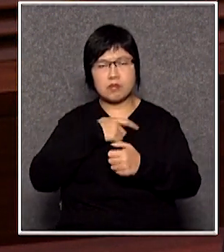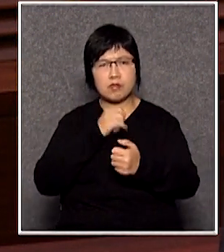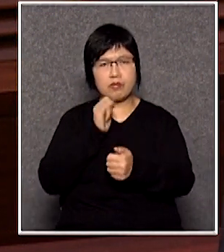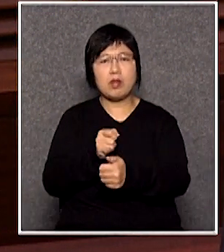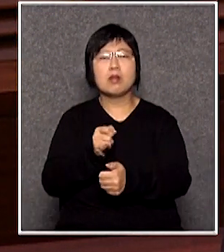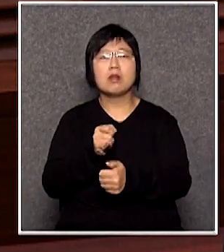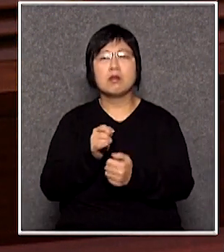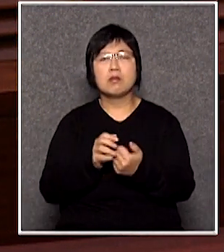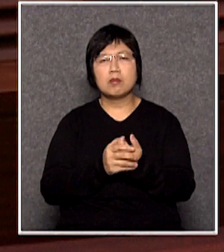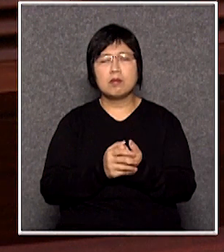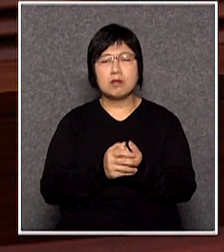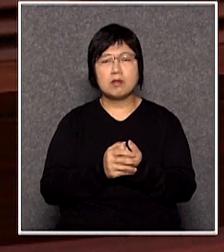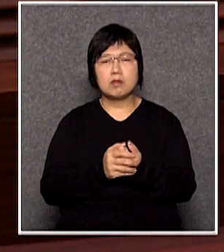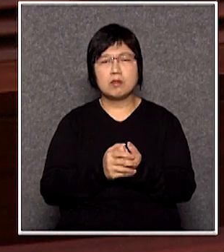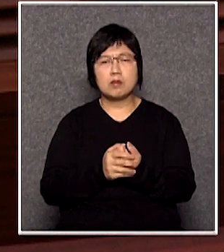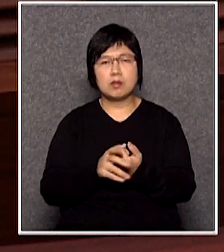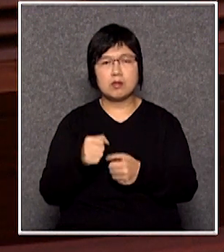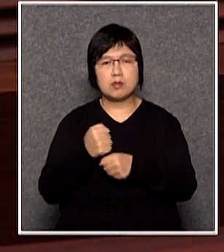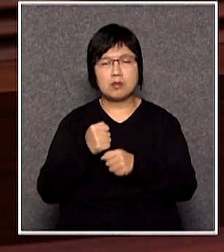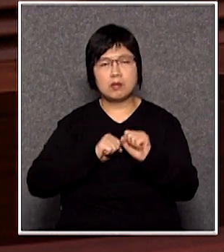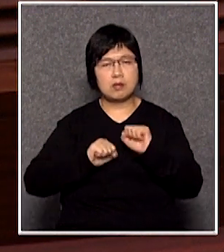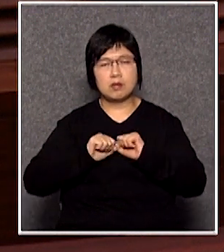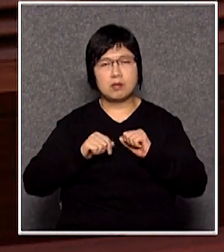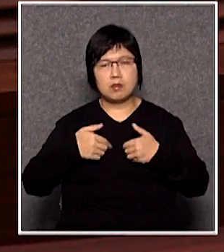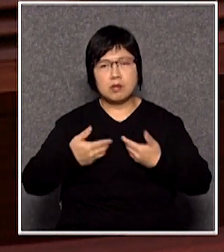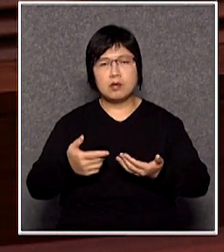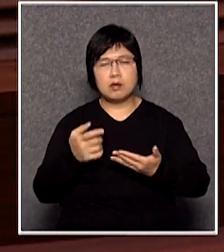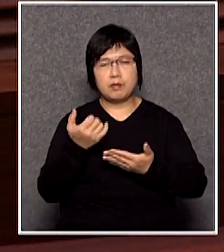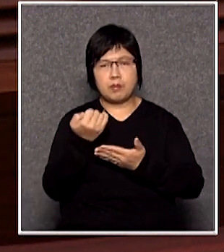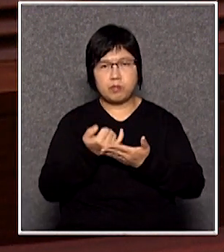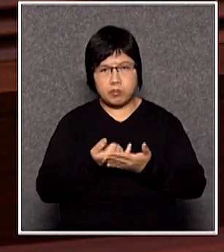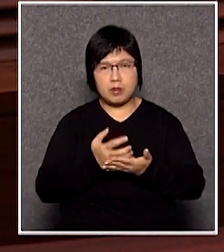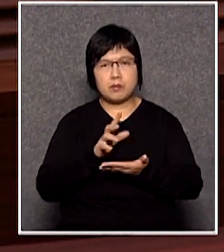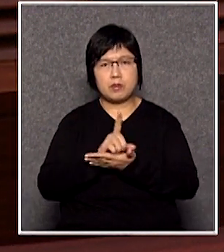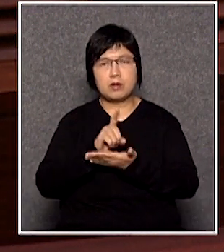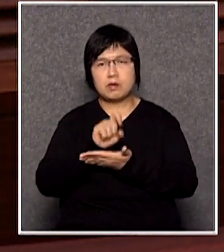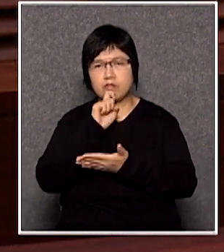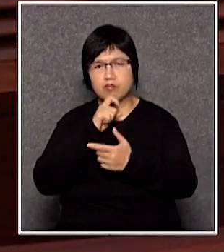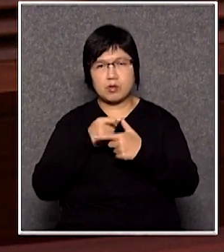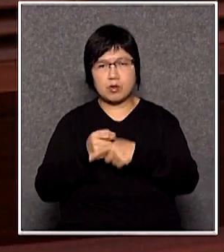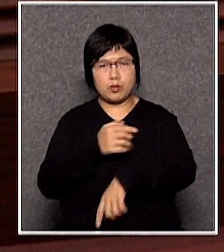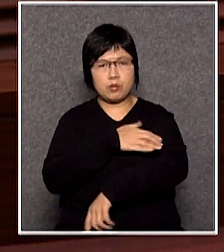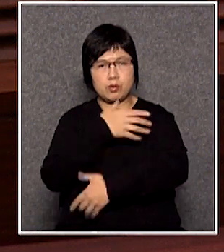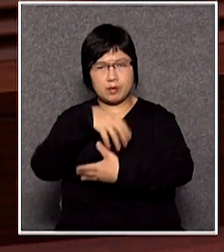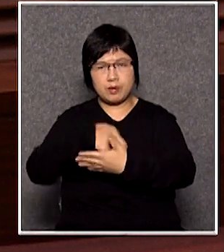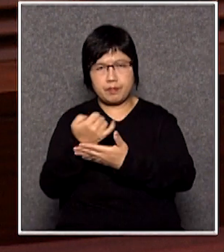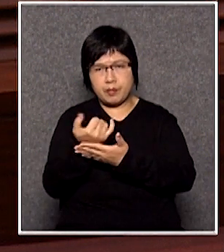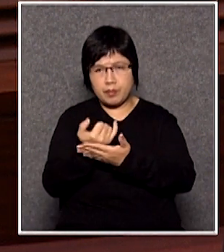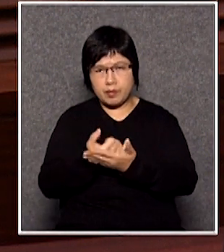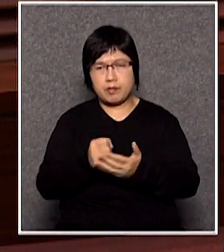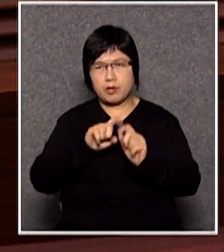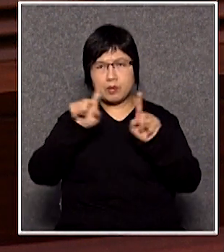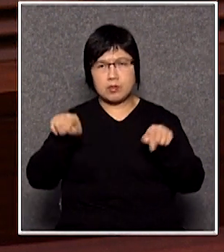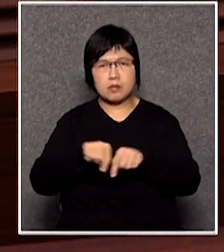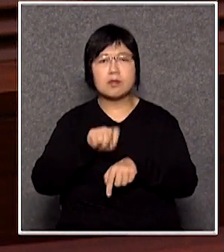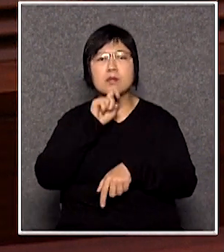的。如果是根據工作表現的評核，我們每年當然有我們的公務員系統裏面的評核報告，各方面也